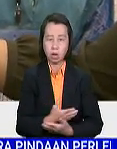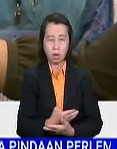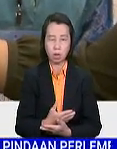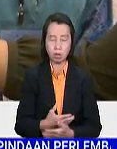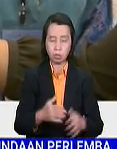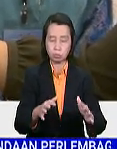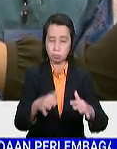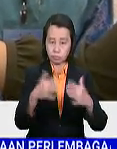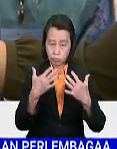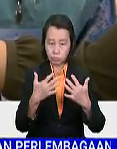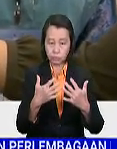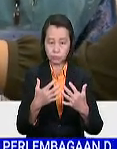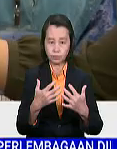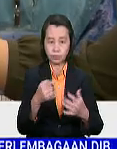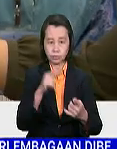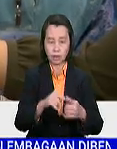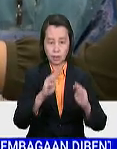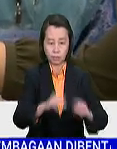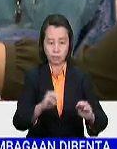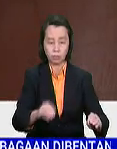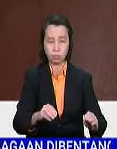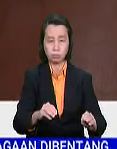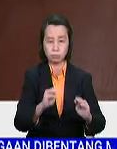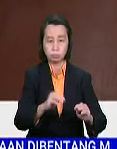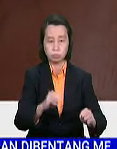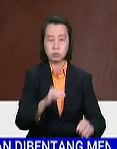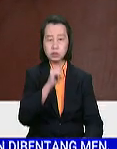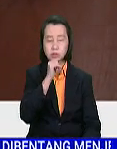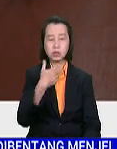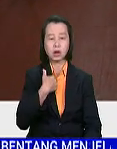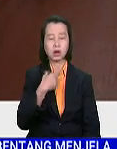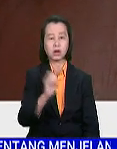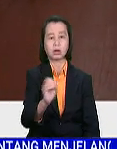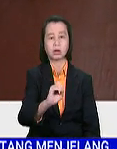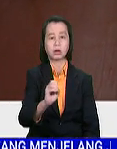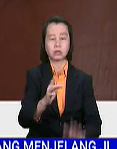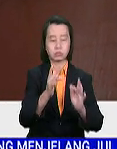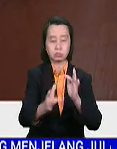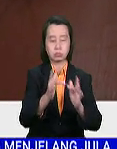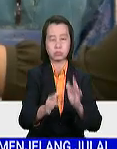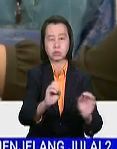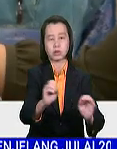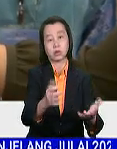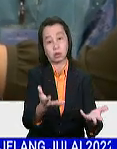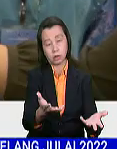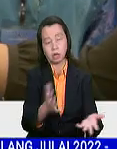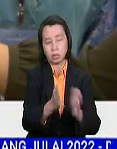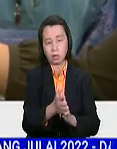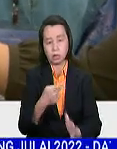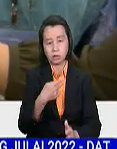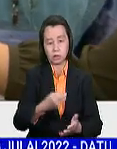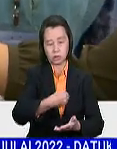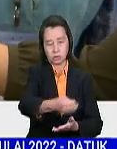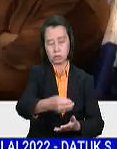perhatian kepada murid-murid yang tidak mempunyai kalian internet yang baik Jadi kami